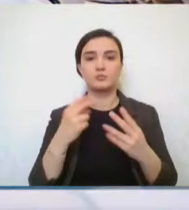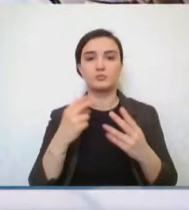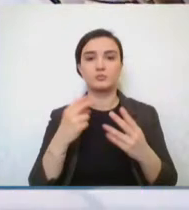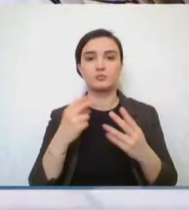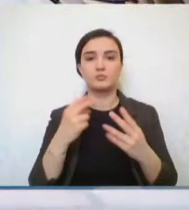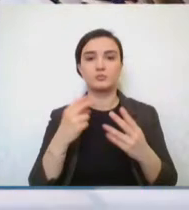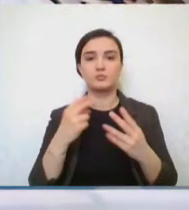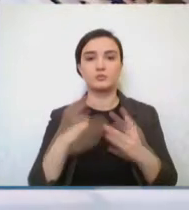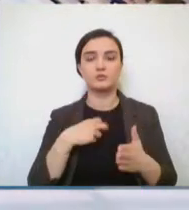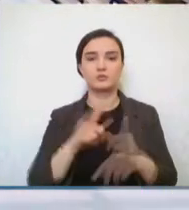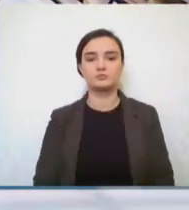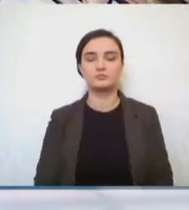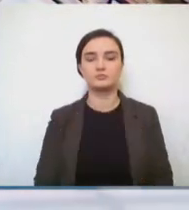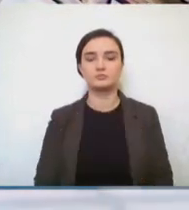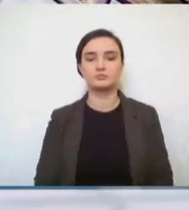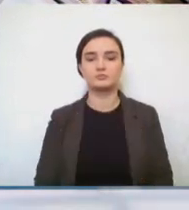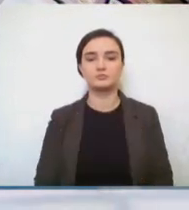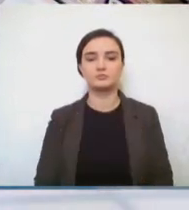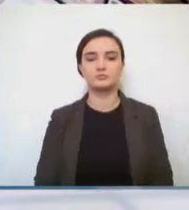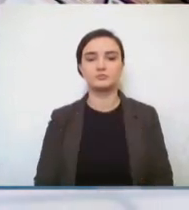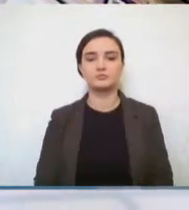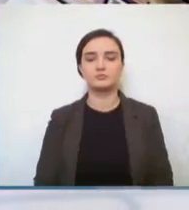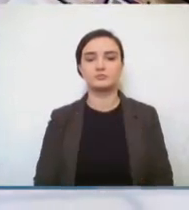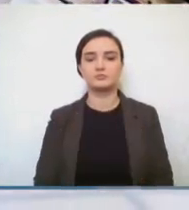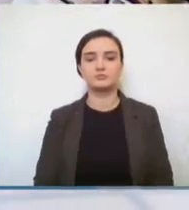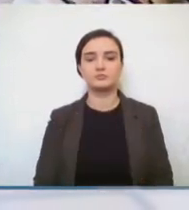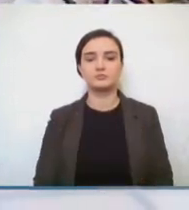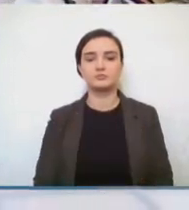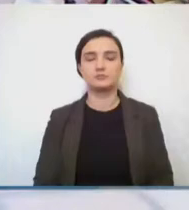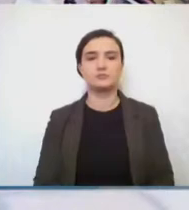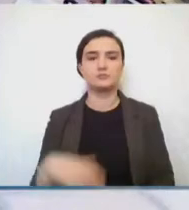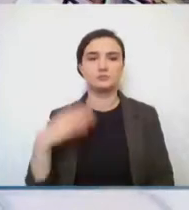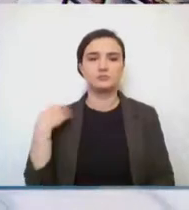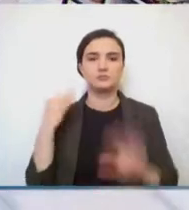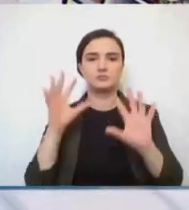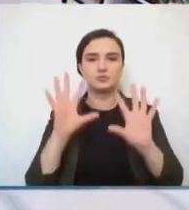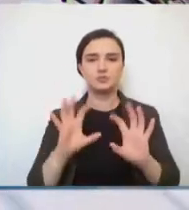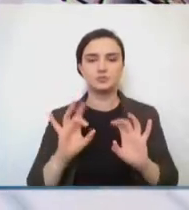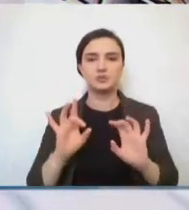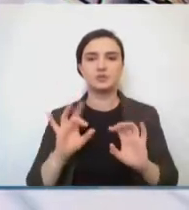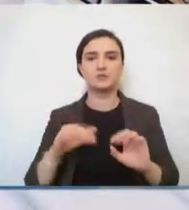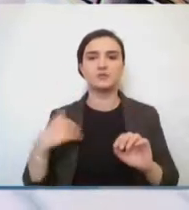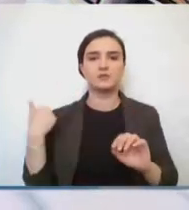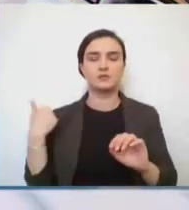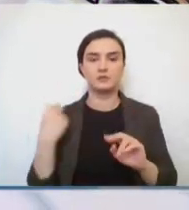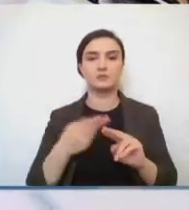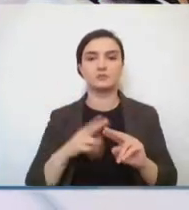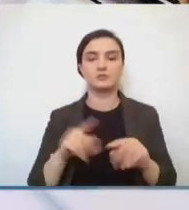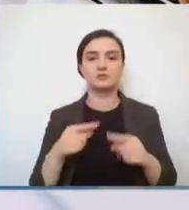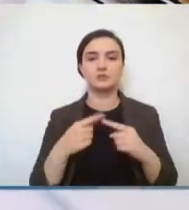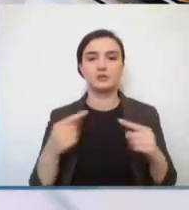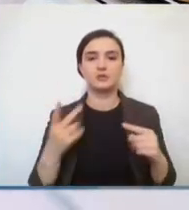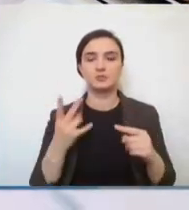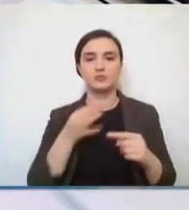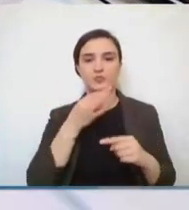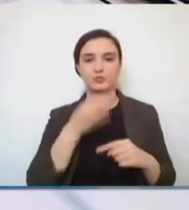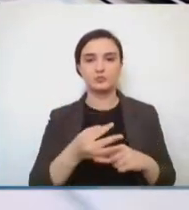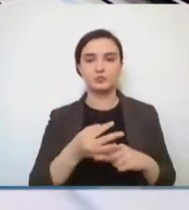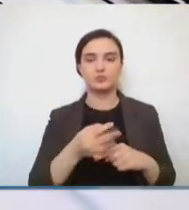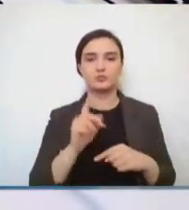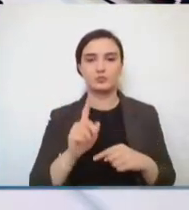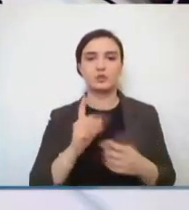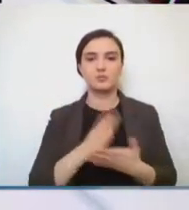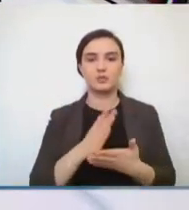მიდამოშიც, მაქვს ბეჭის მიდამოშიც, მაქვს წელის მიდამოშიც და ასე შემდეგ. აქ სხვაგვარად უნდა ვუპასუხოთ. მაგრამ არის კატეგორია,